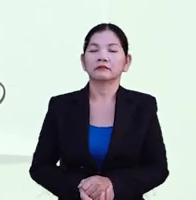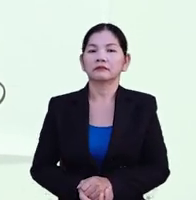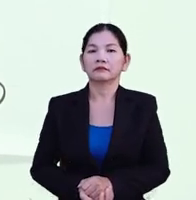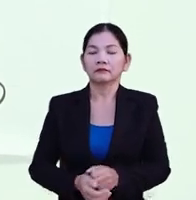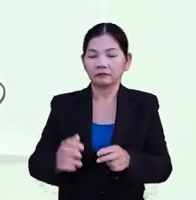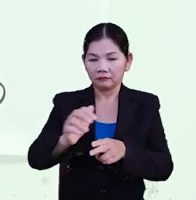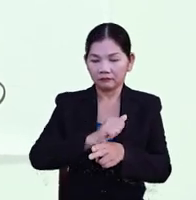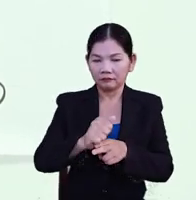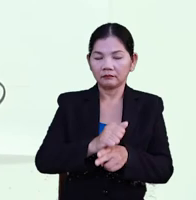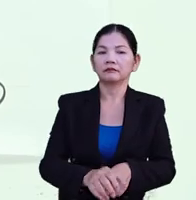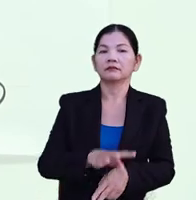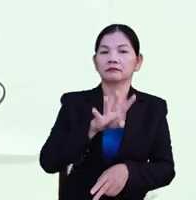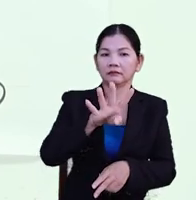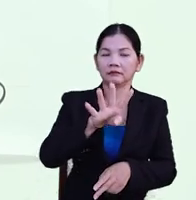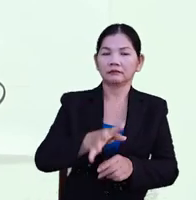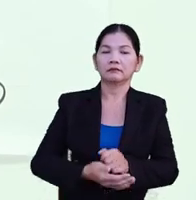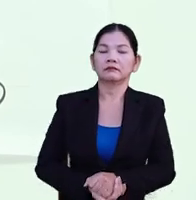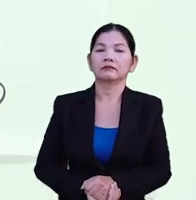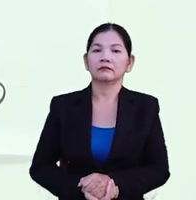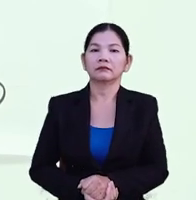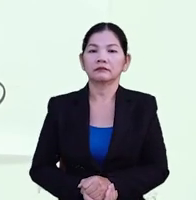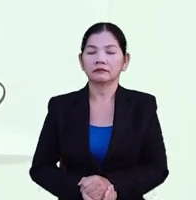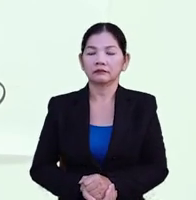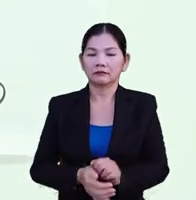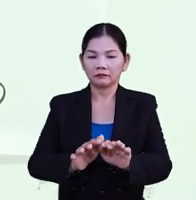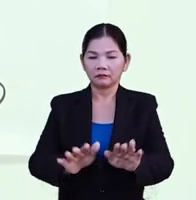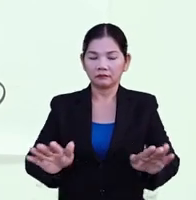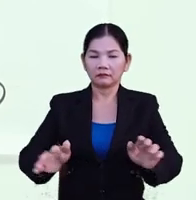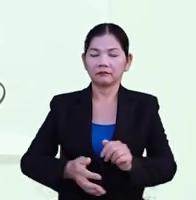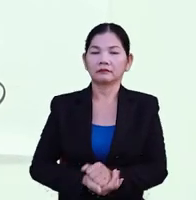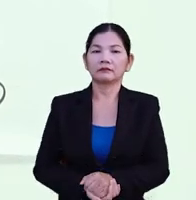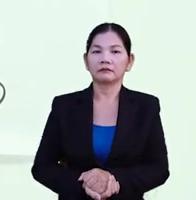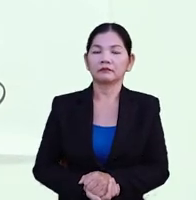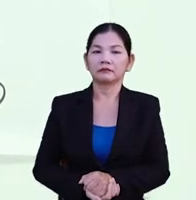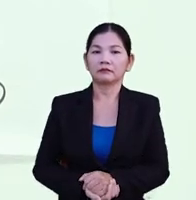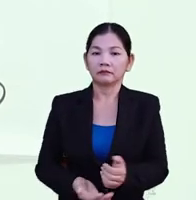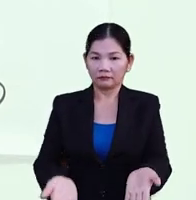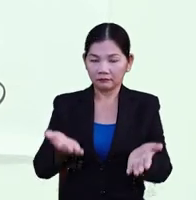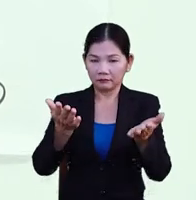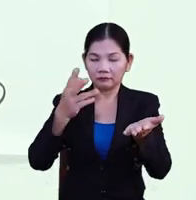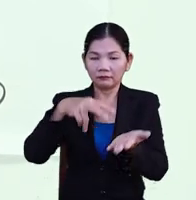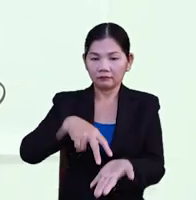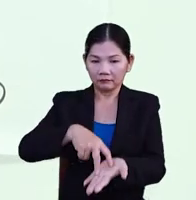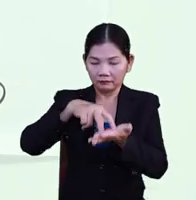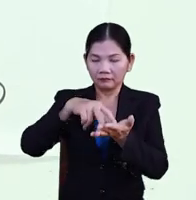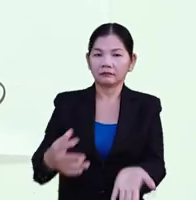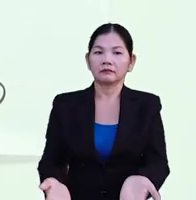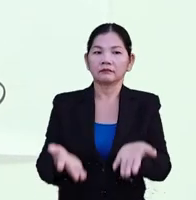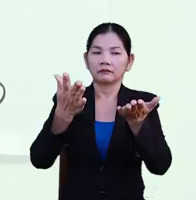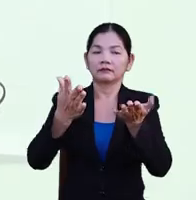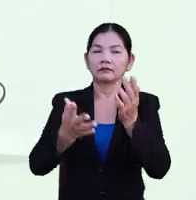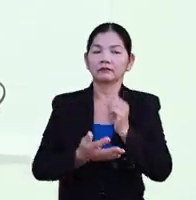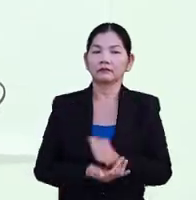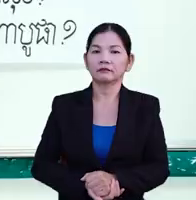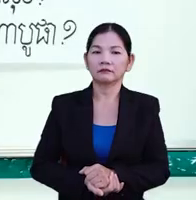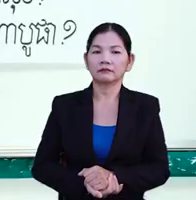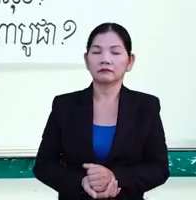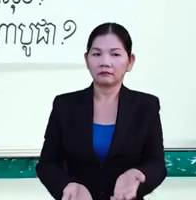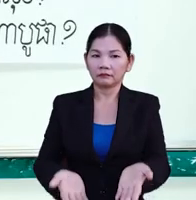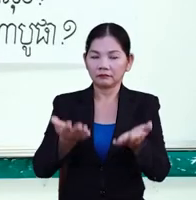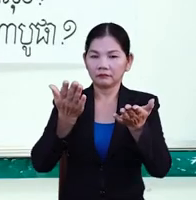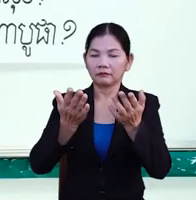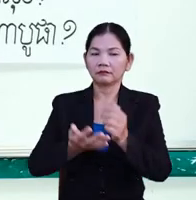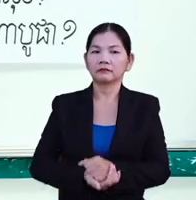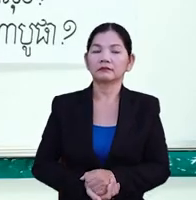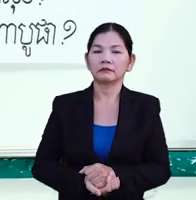ចាធ្វើលំហាត់រហូតដល់4រួចមកហើយតោះឥឡូវនេះសូមកូនកូនចាក្រោកឈរបន្តិចទៅកូនចាតោះក្រោក